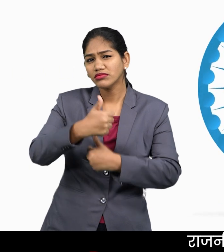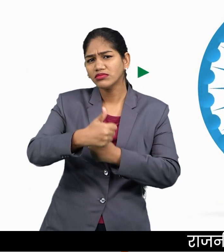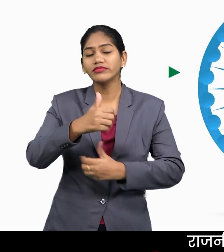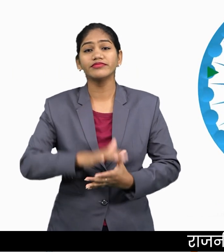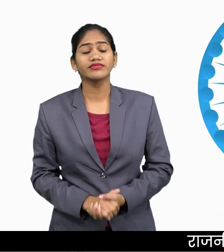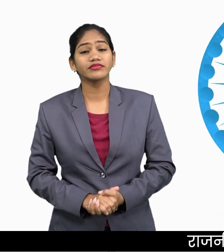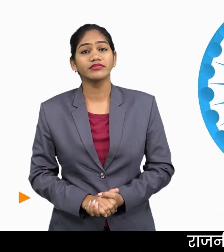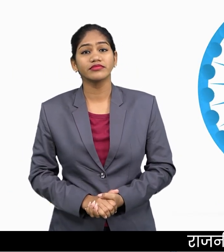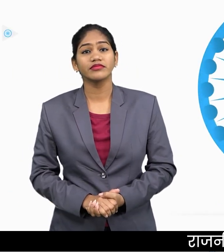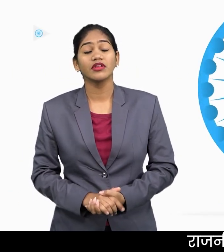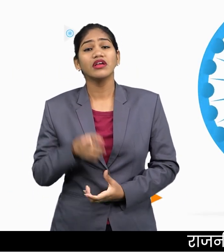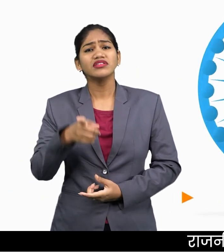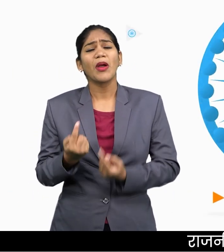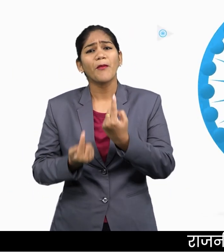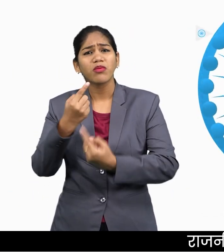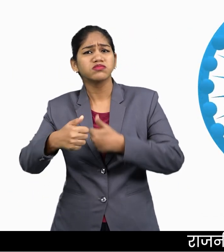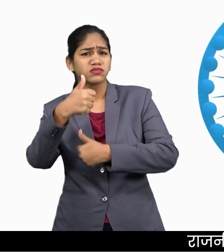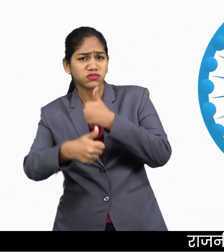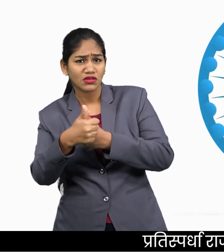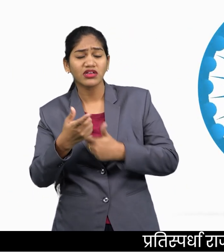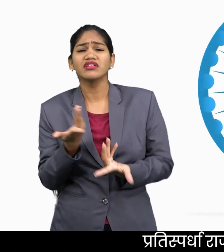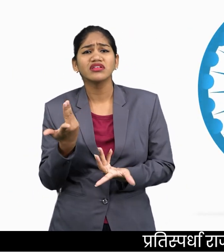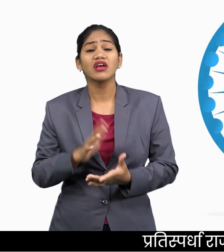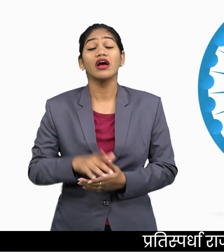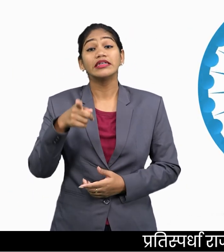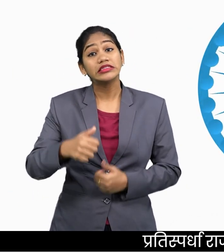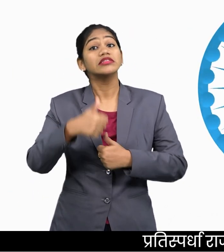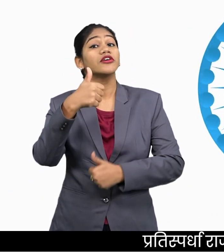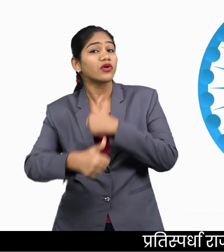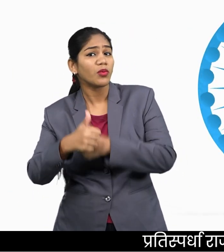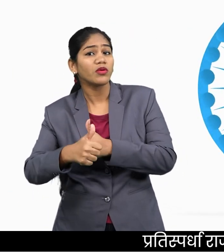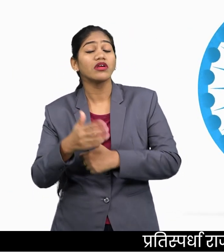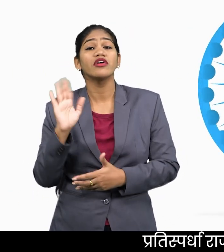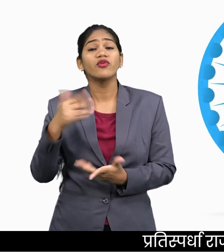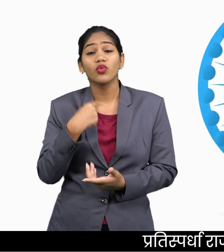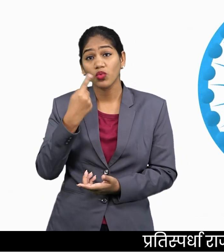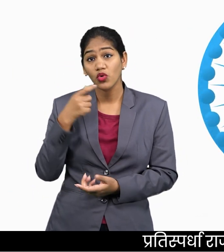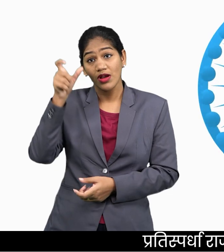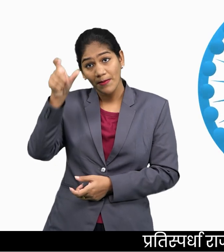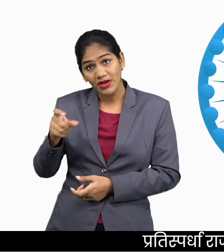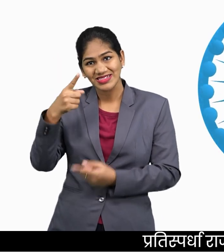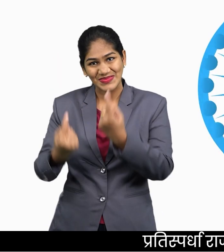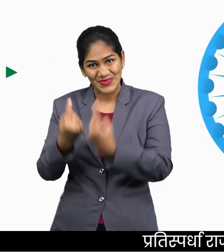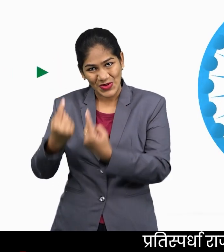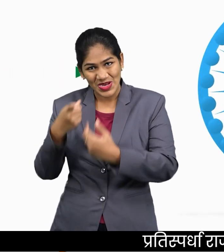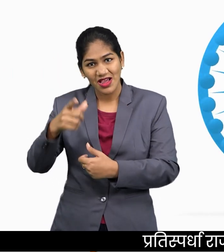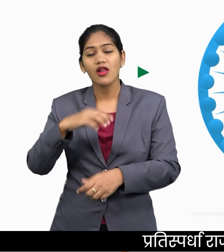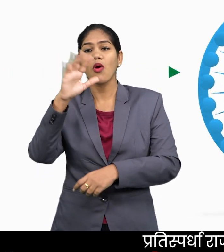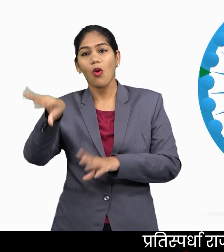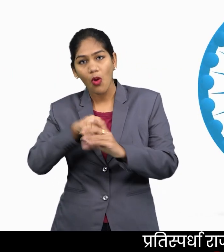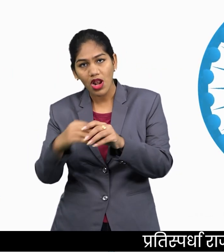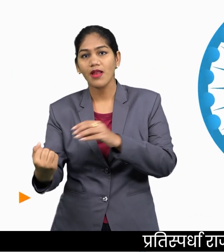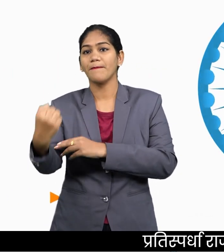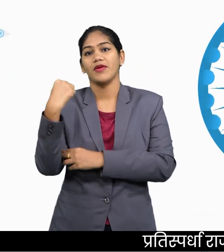राजनीतिक प्रतिस्पर्धा। राजनीतिक प्रतिस्पर्धा राजनीतिक शक्ति के लिए